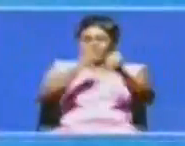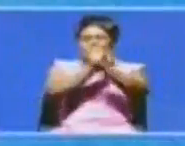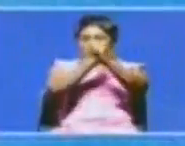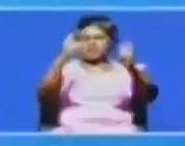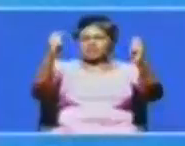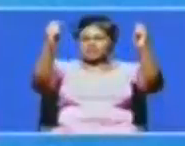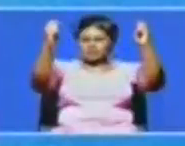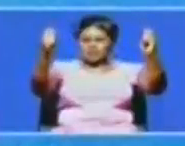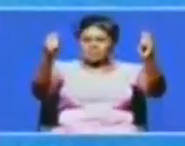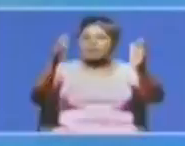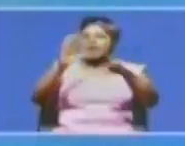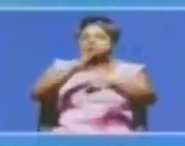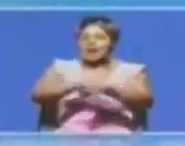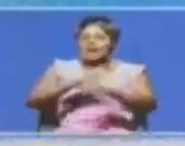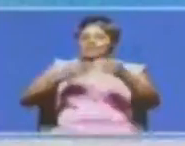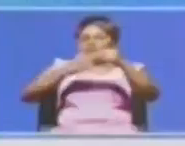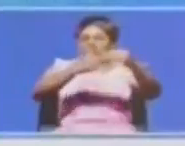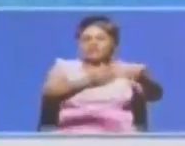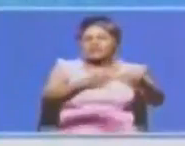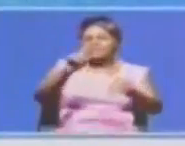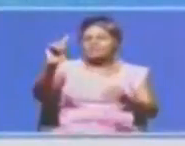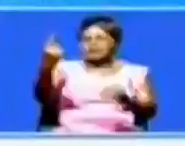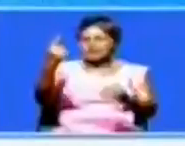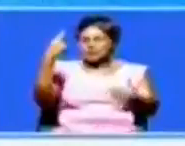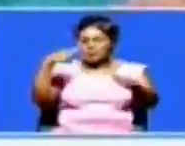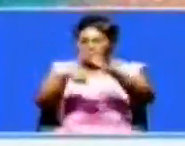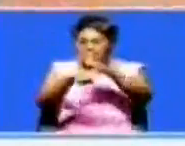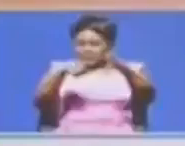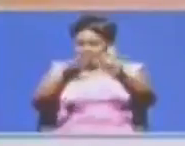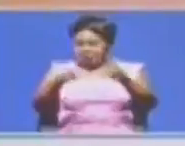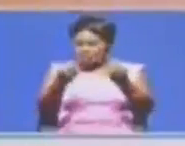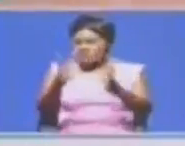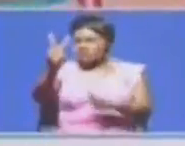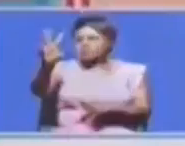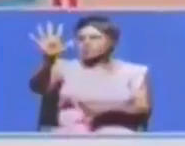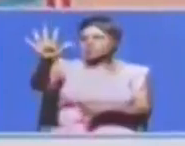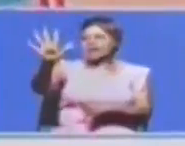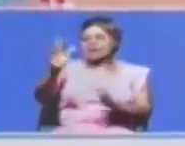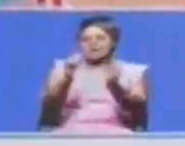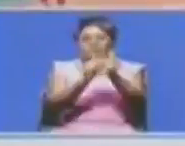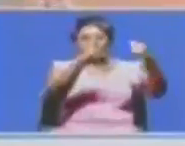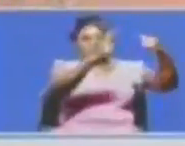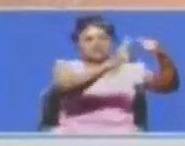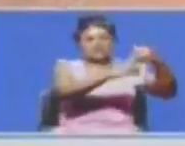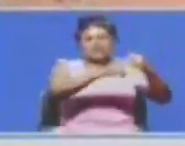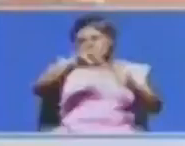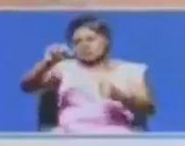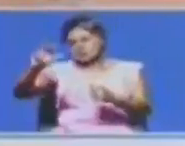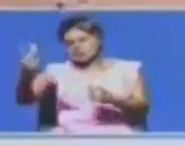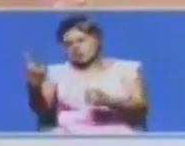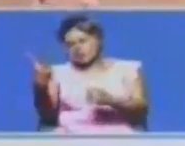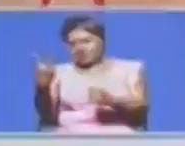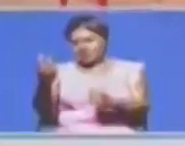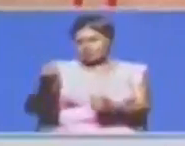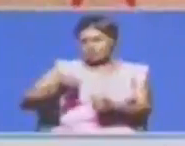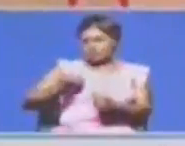hilo walichukua uongozi wa seti ya kwanza kwa kulaza wapinzani wao kwa alama 25-17. Katika seti ya pili, Malkia